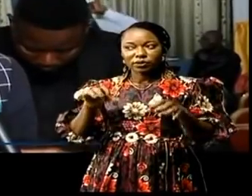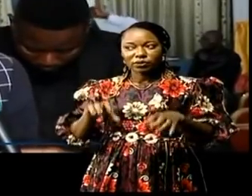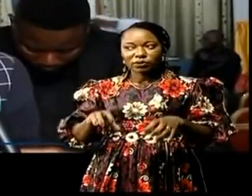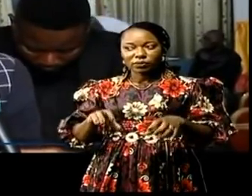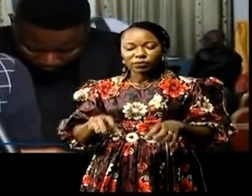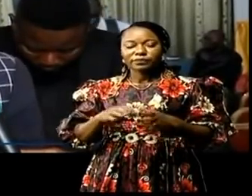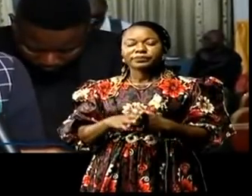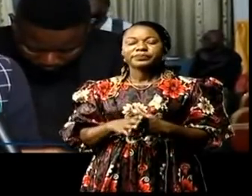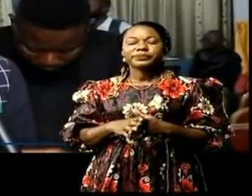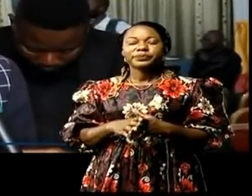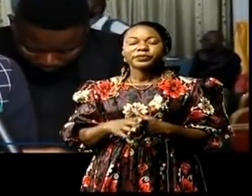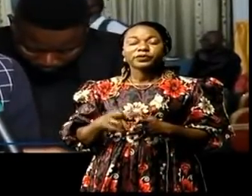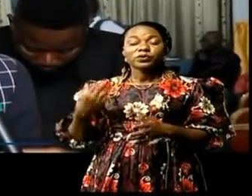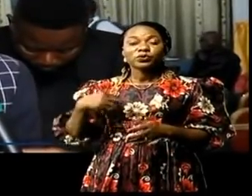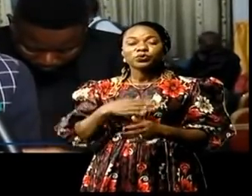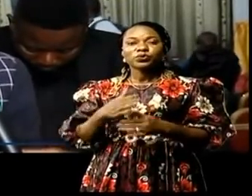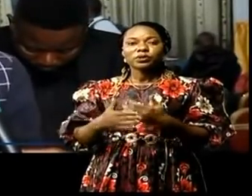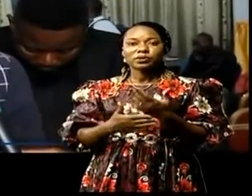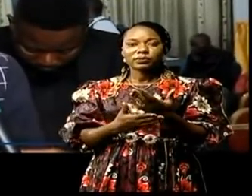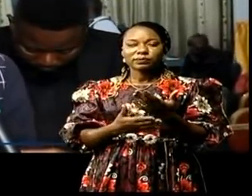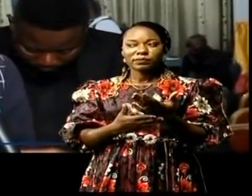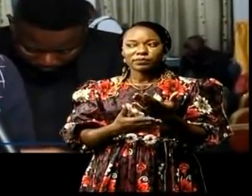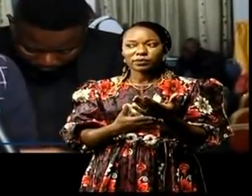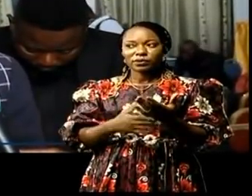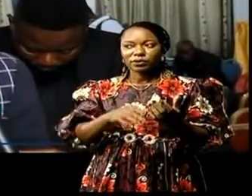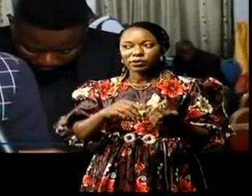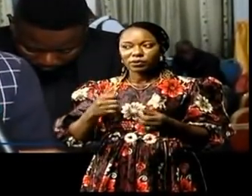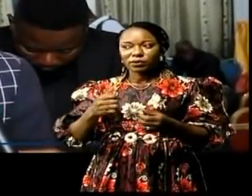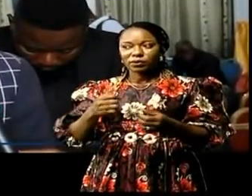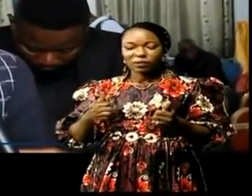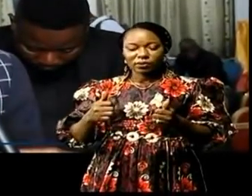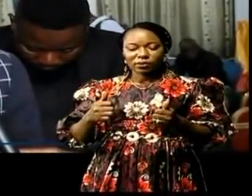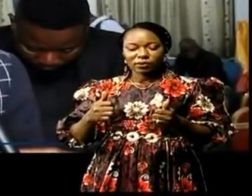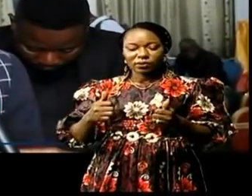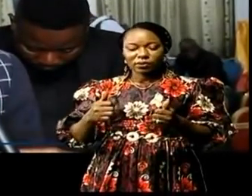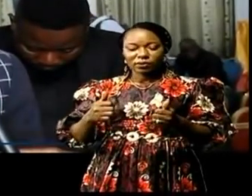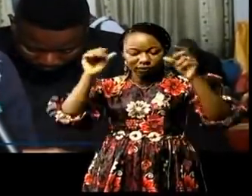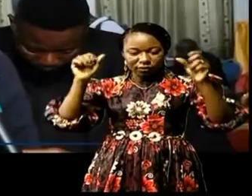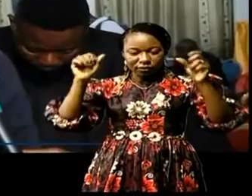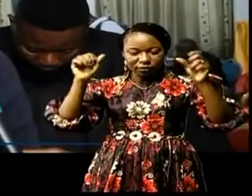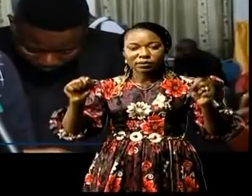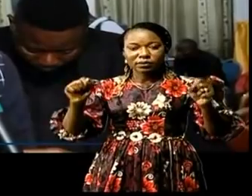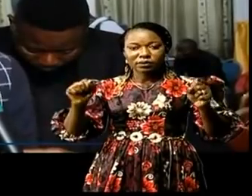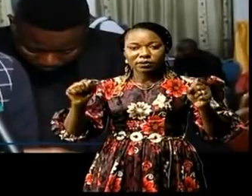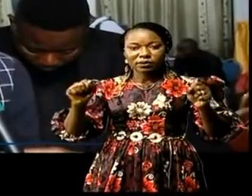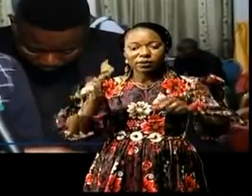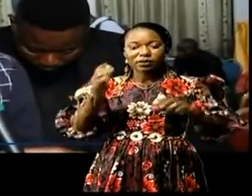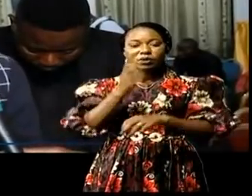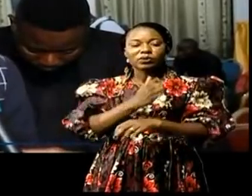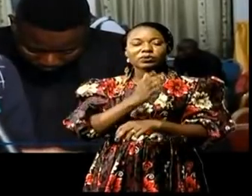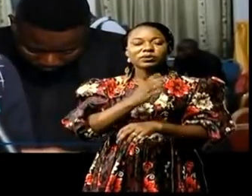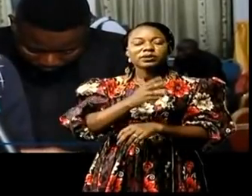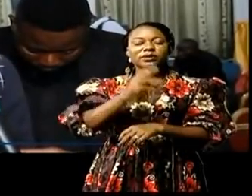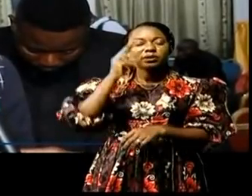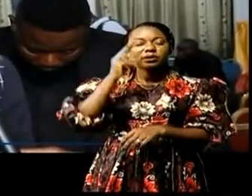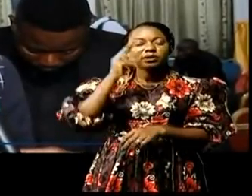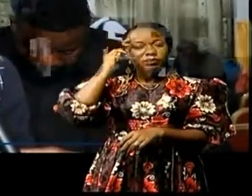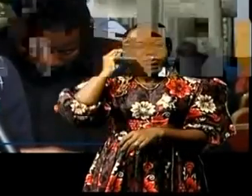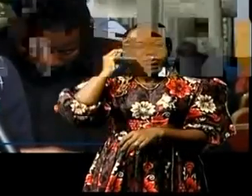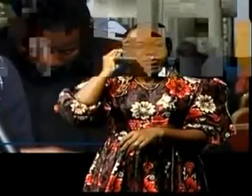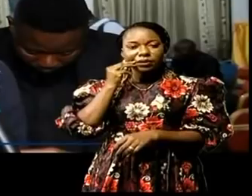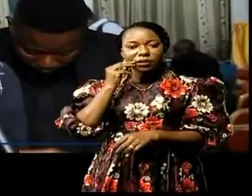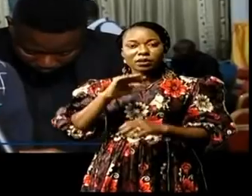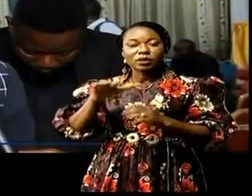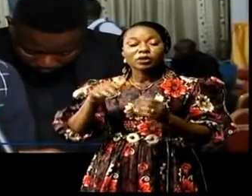aux instances compétentes, et entre autres la présidence, les conseils de ministres, la CIME et toutes